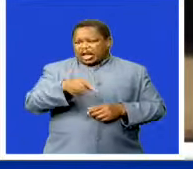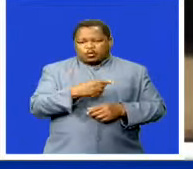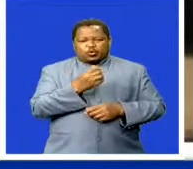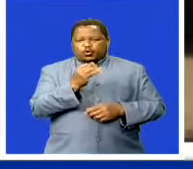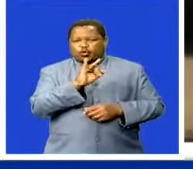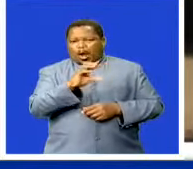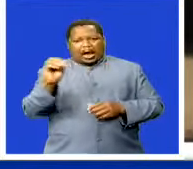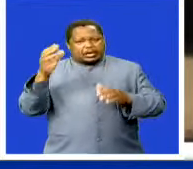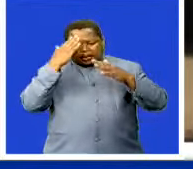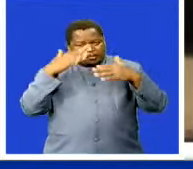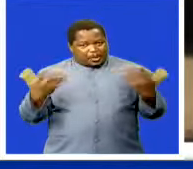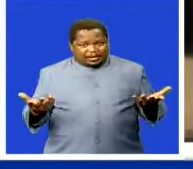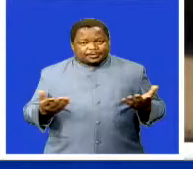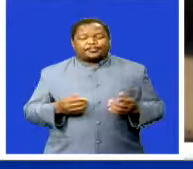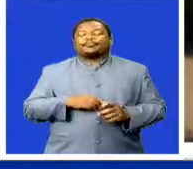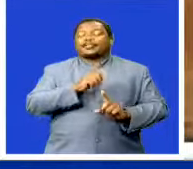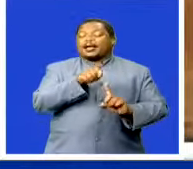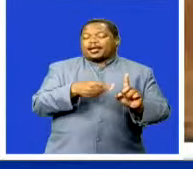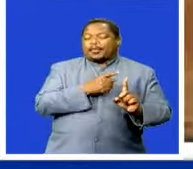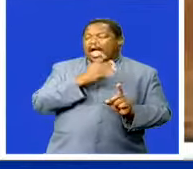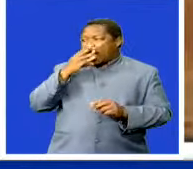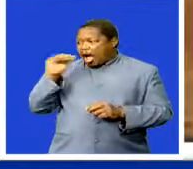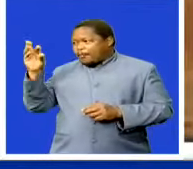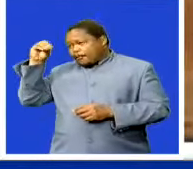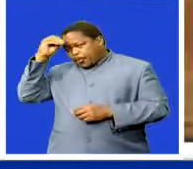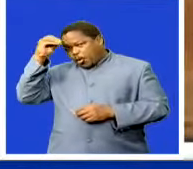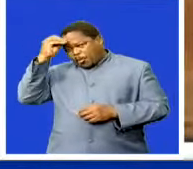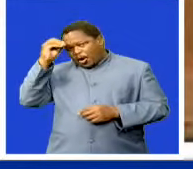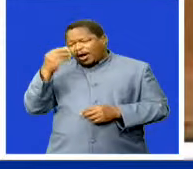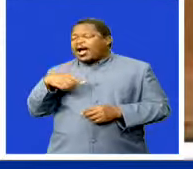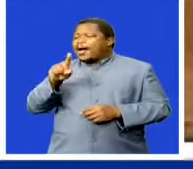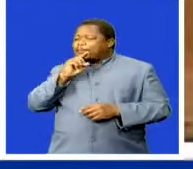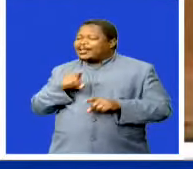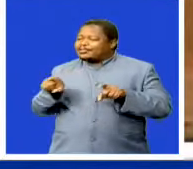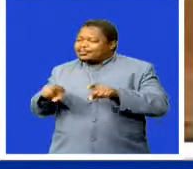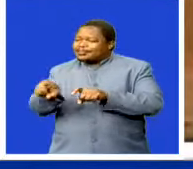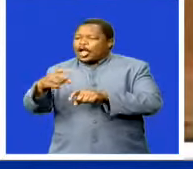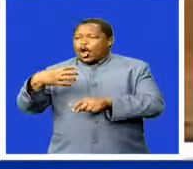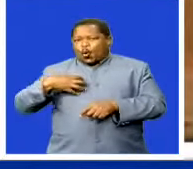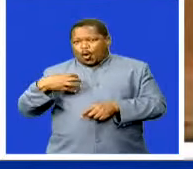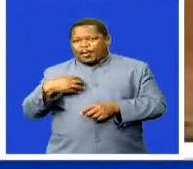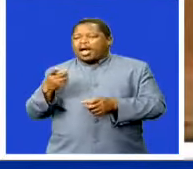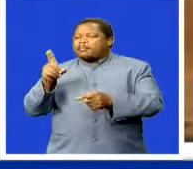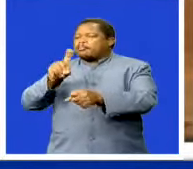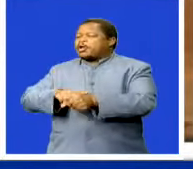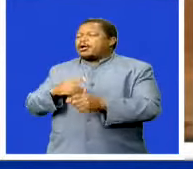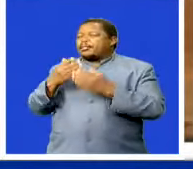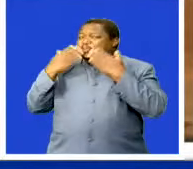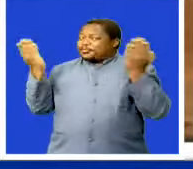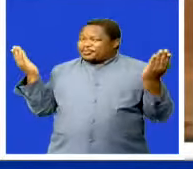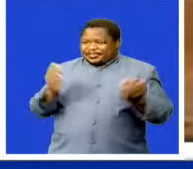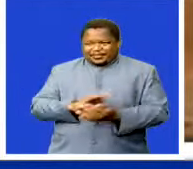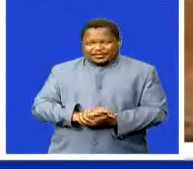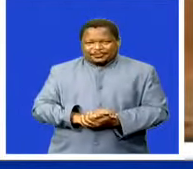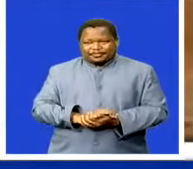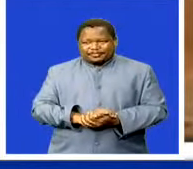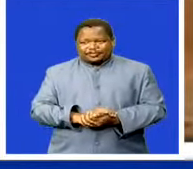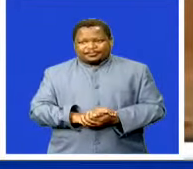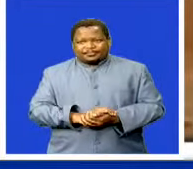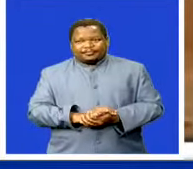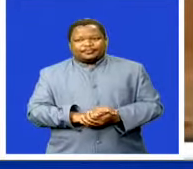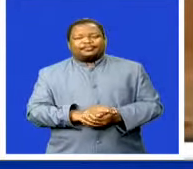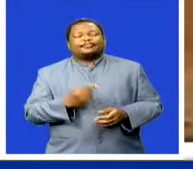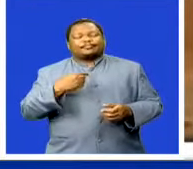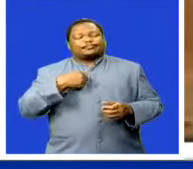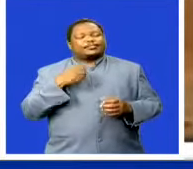ukuthi kayilandzeleleki kahle kungumanje. Le station nasengahle ngibukufaka isandla emakhikhini ngibuke indoda